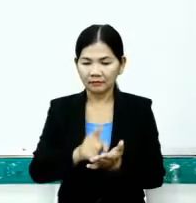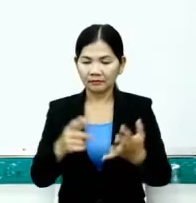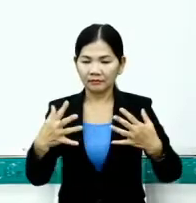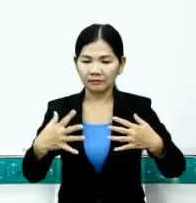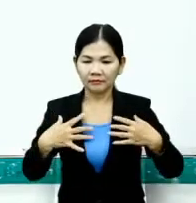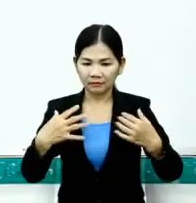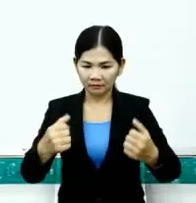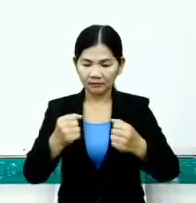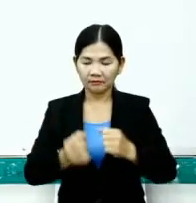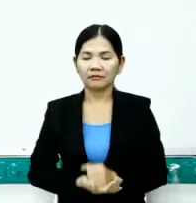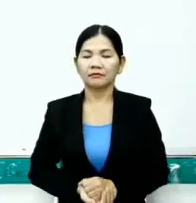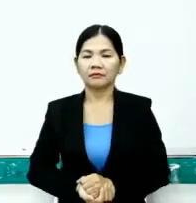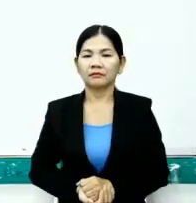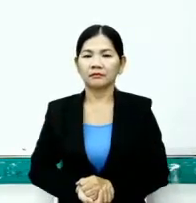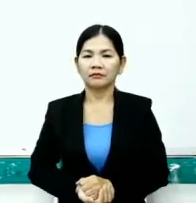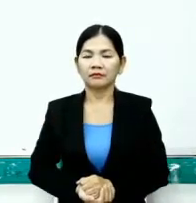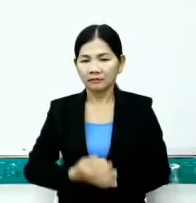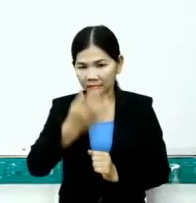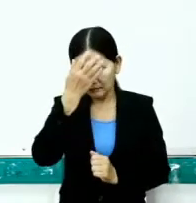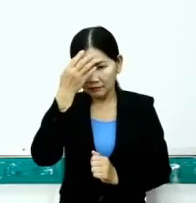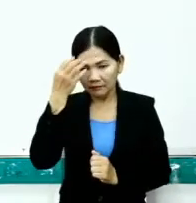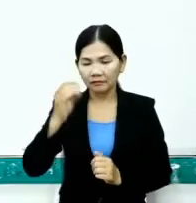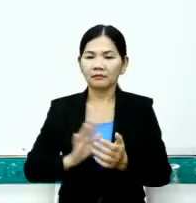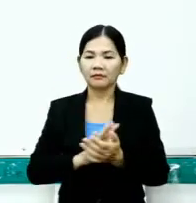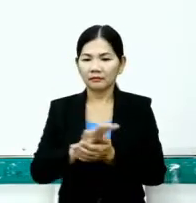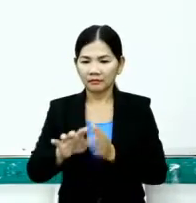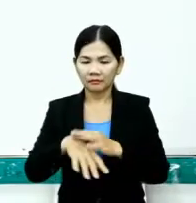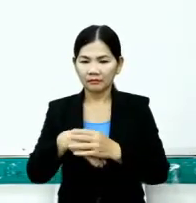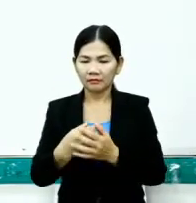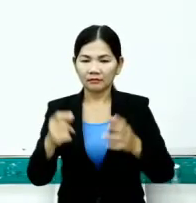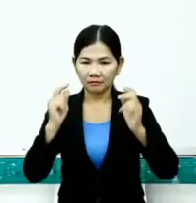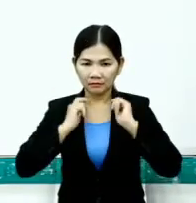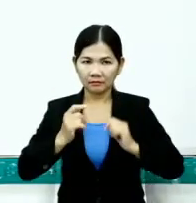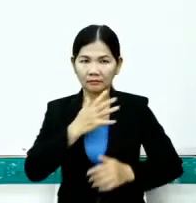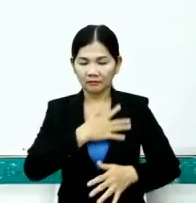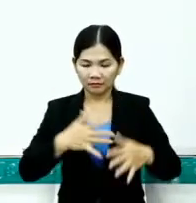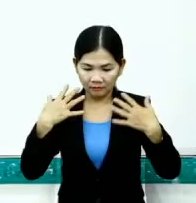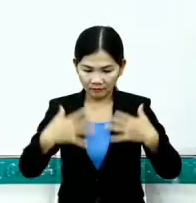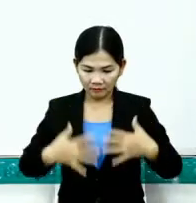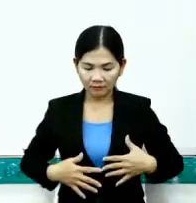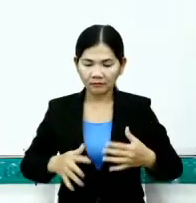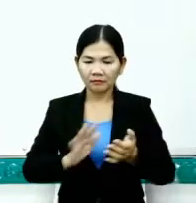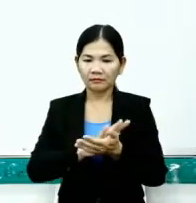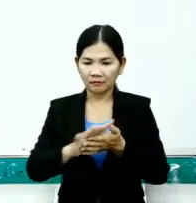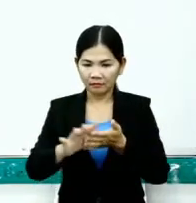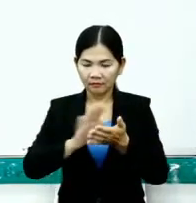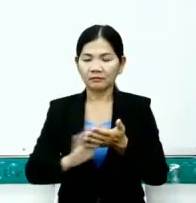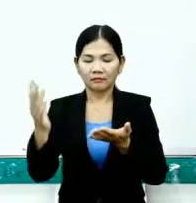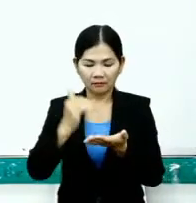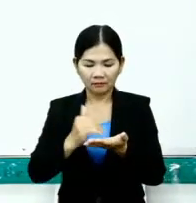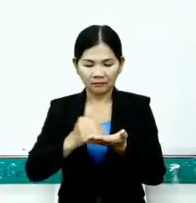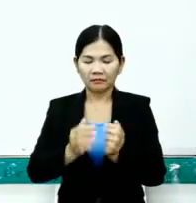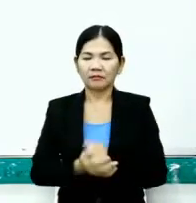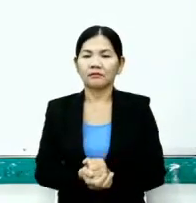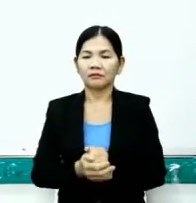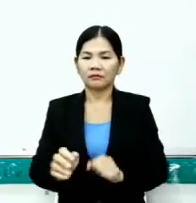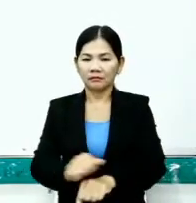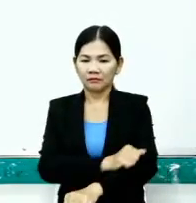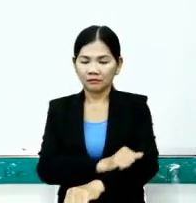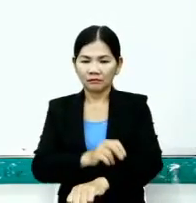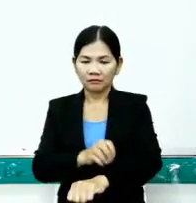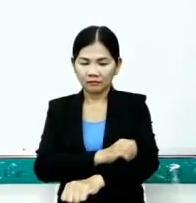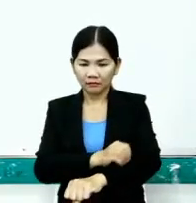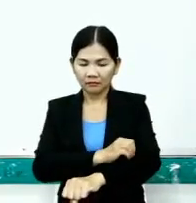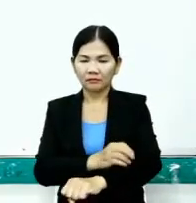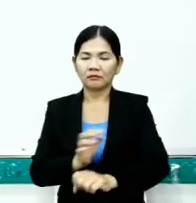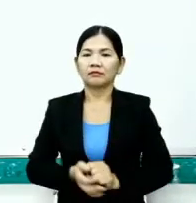cục hiệp nụ. Chà, cũng phải dựa sang cốt nụ sang nguy tắc xâm ai khuôn prán. Chà, thuở nà mai bàn nhược nhốt đôi liêng đai chì mùi nền sợ bú ở cơ